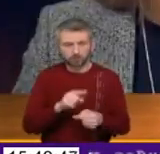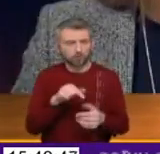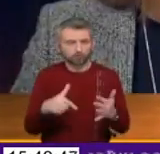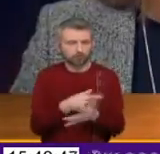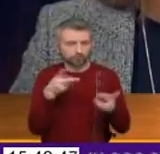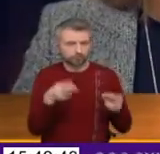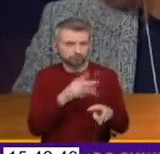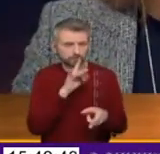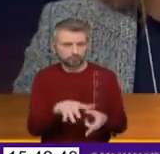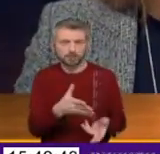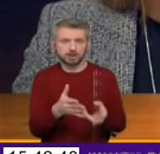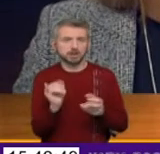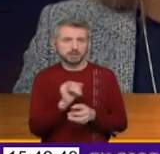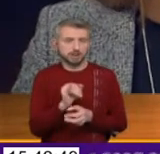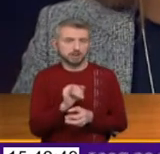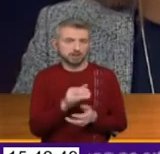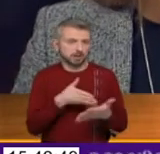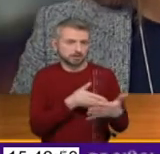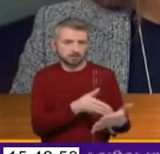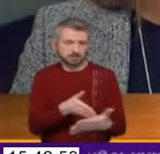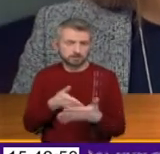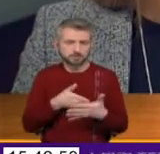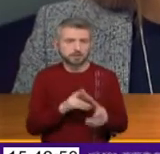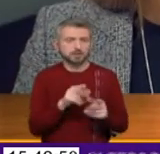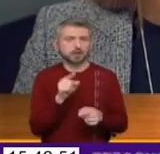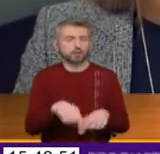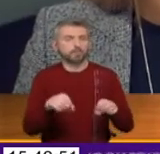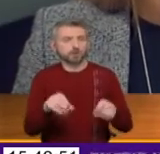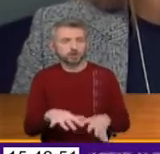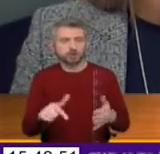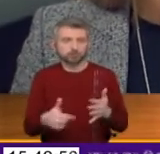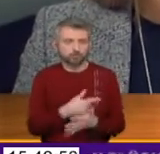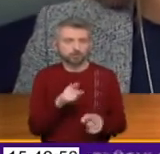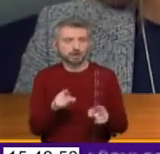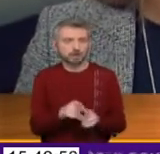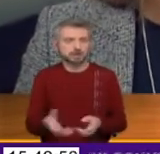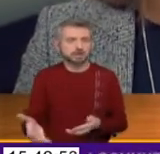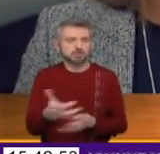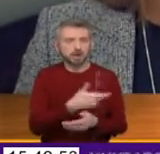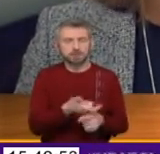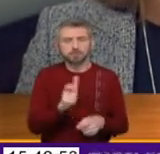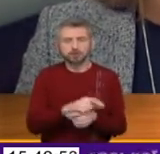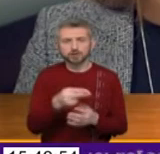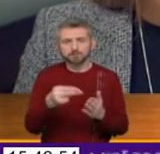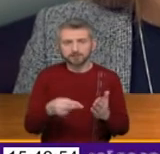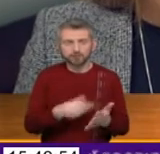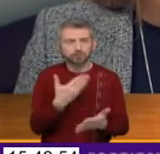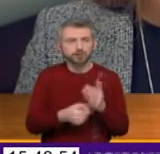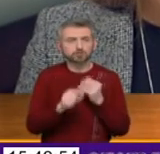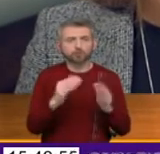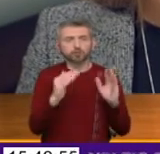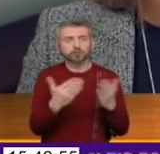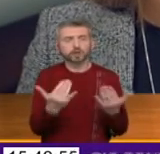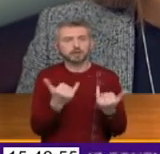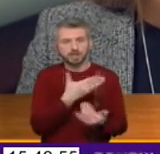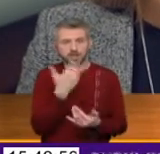зріжуть. Ну і замкнене коло. Як його вирішити? Знову ж таки, зібрати більшість підписів, хоча б з того будинку, який зараз